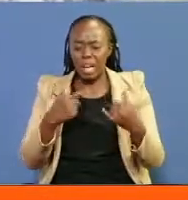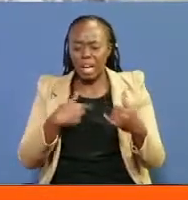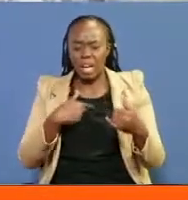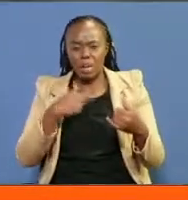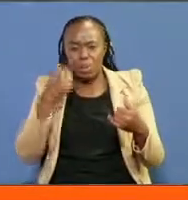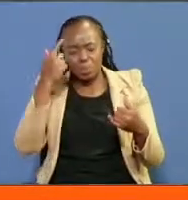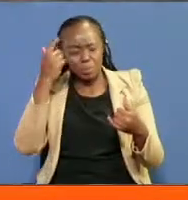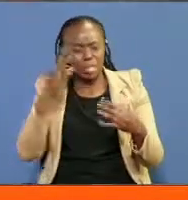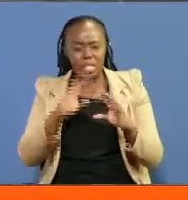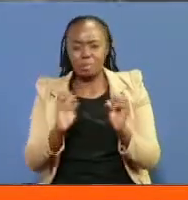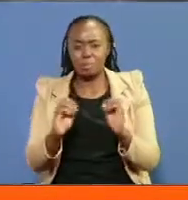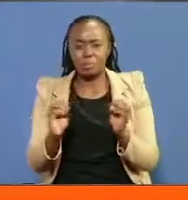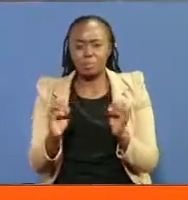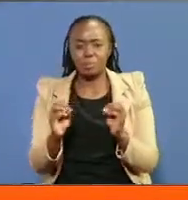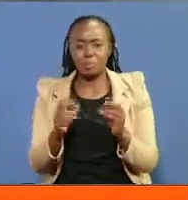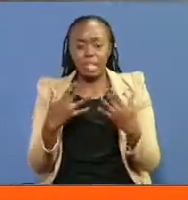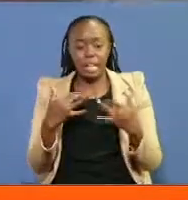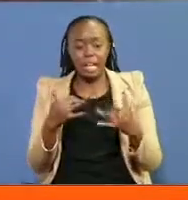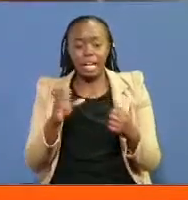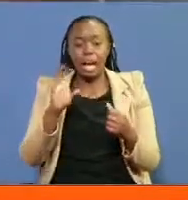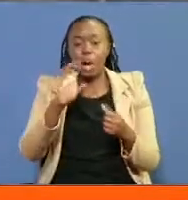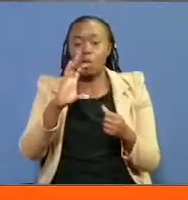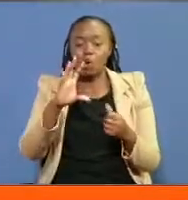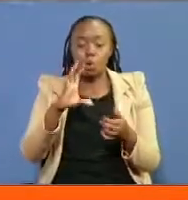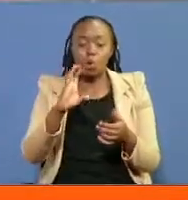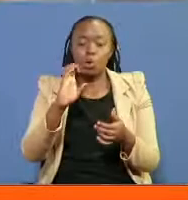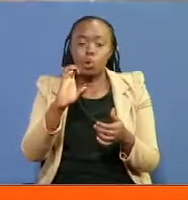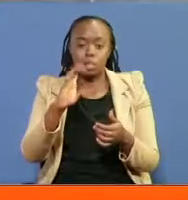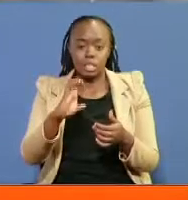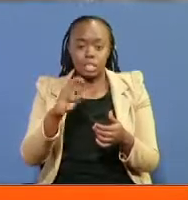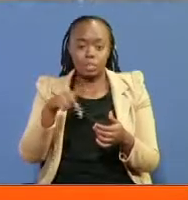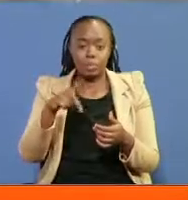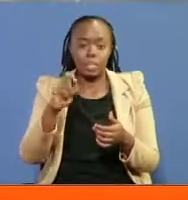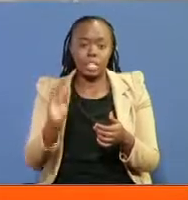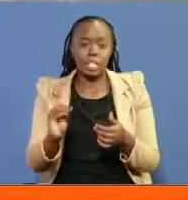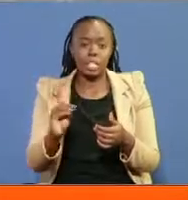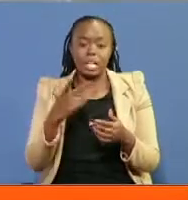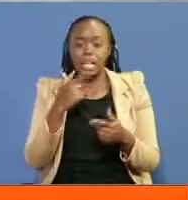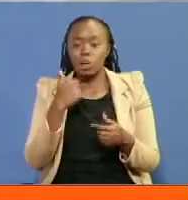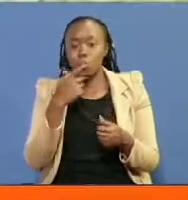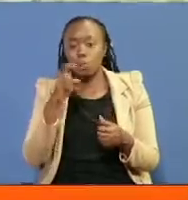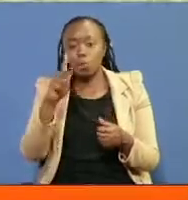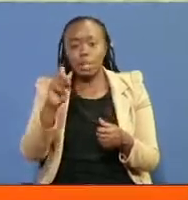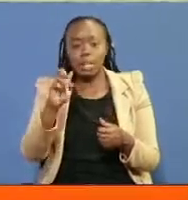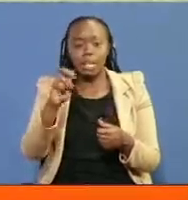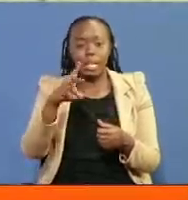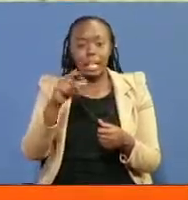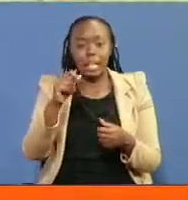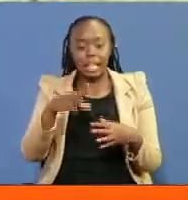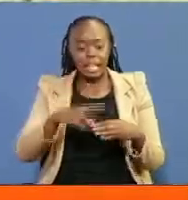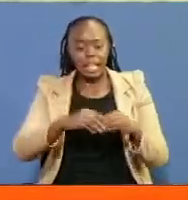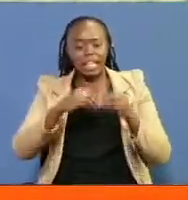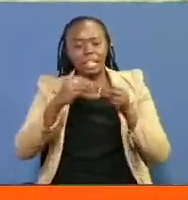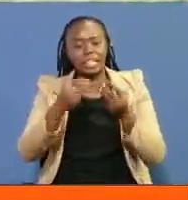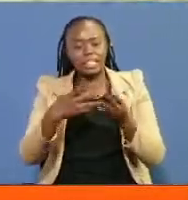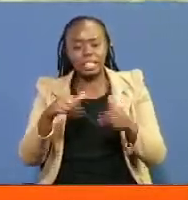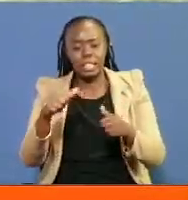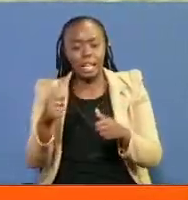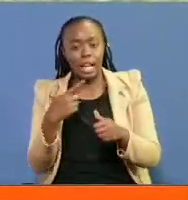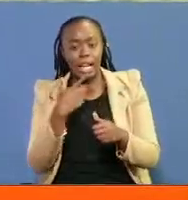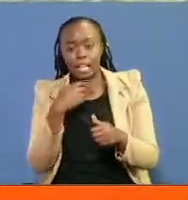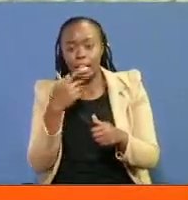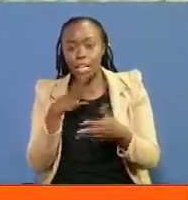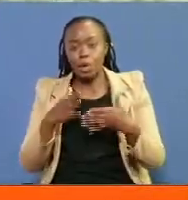mbio zangu. Kamanda wa polisi kaunti ndogo ya Malindi John Kemboi alituma maafisa usalama katika eneo